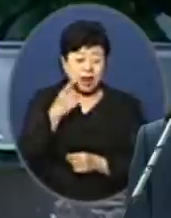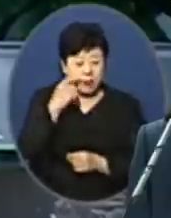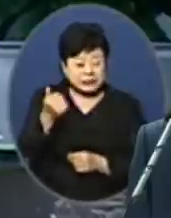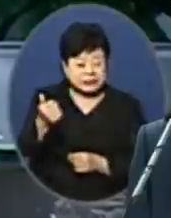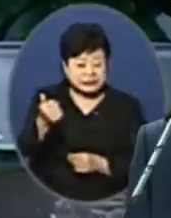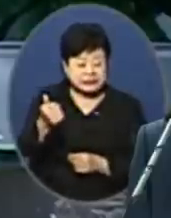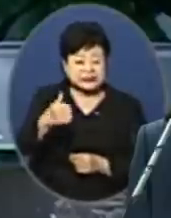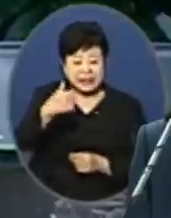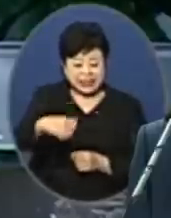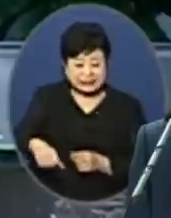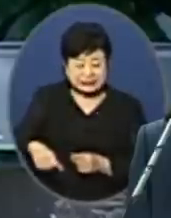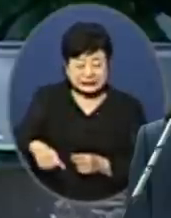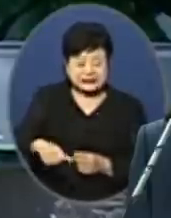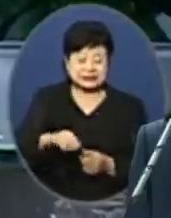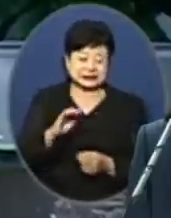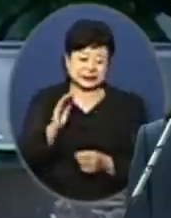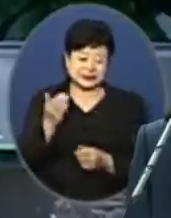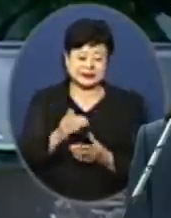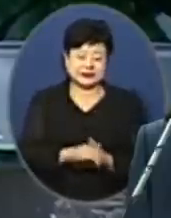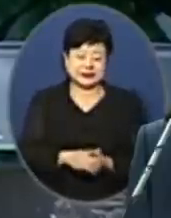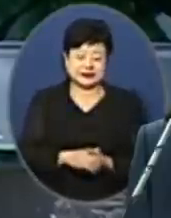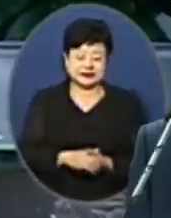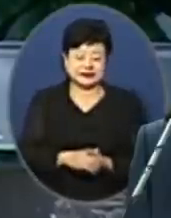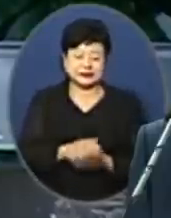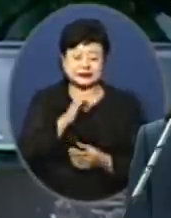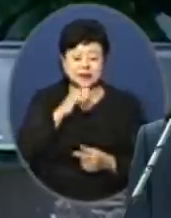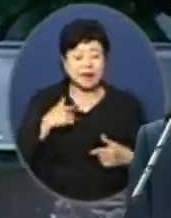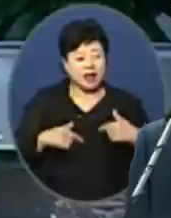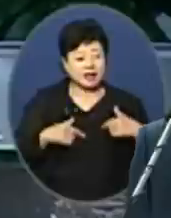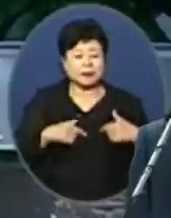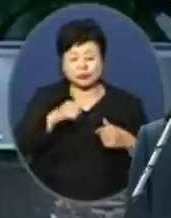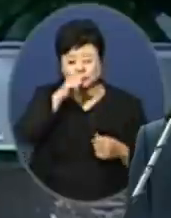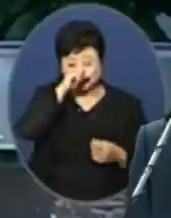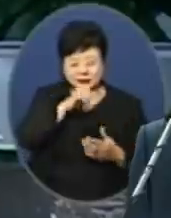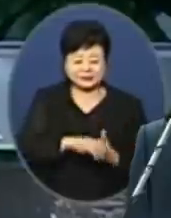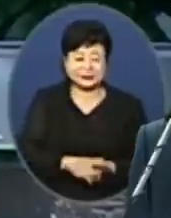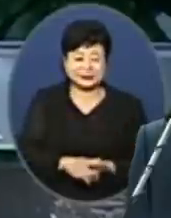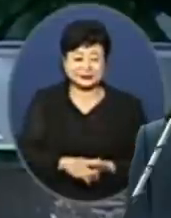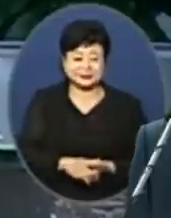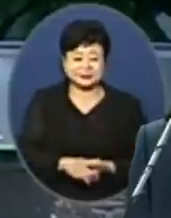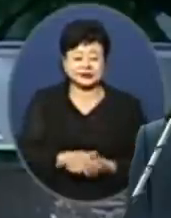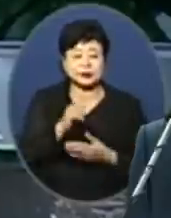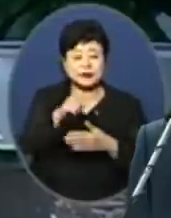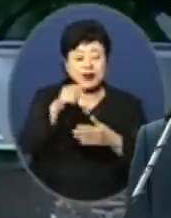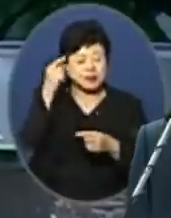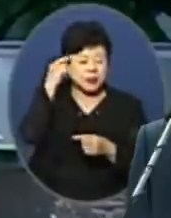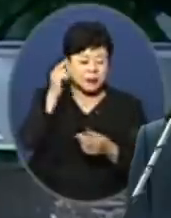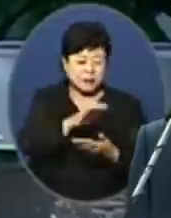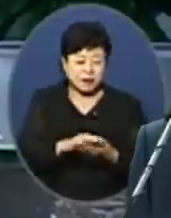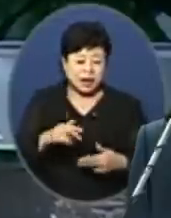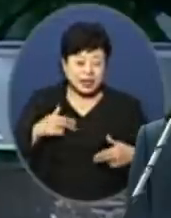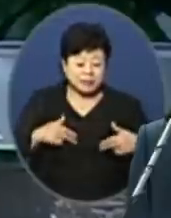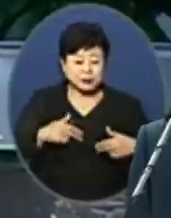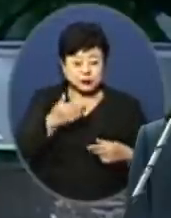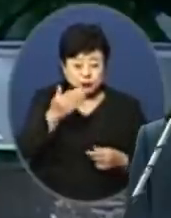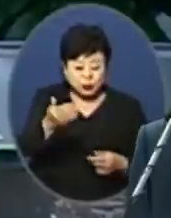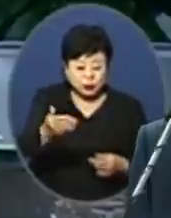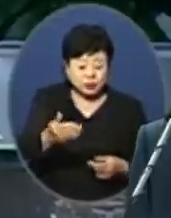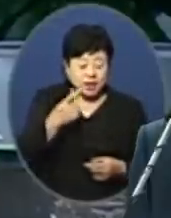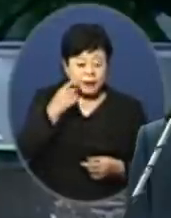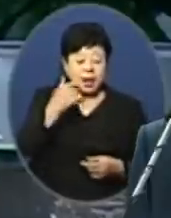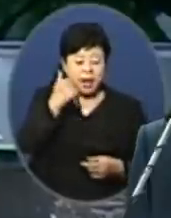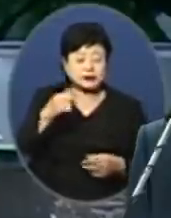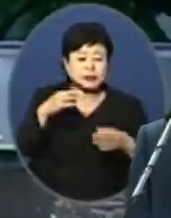아버지와 아들의 관계가 되었으시니 얼마나 기쁘고 즐겁습니까? 우리 마음의 평안과 기쁨을 가지고